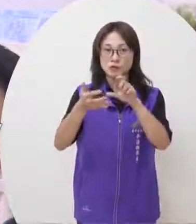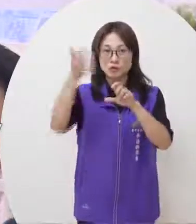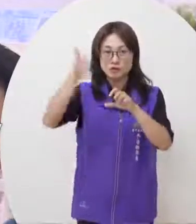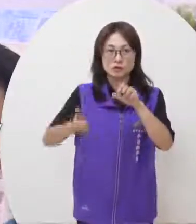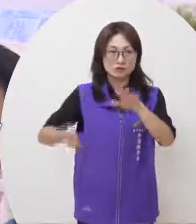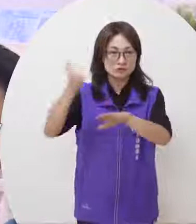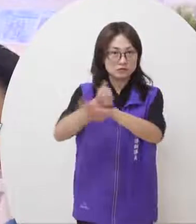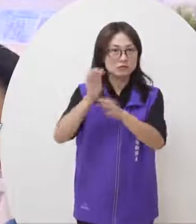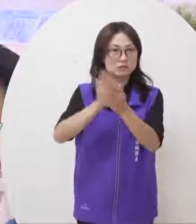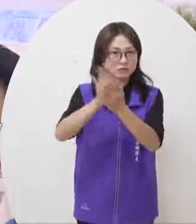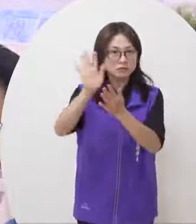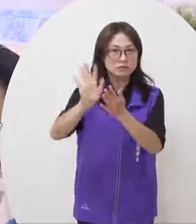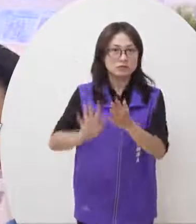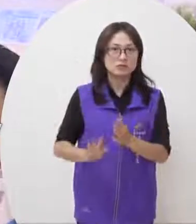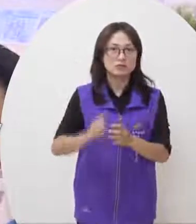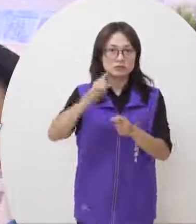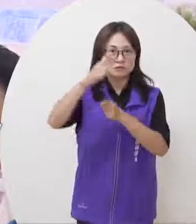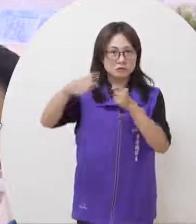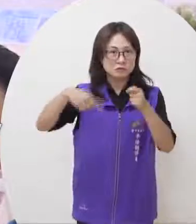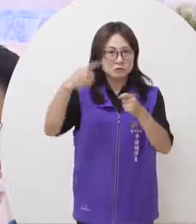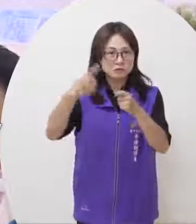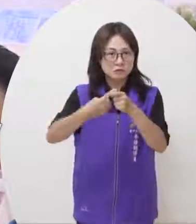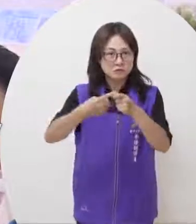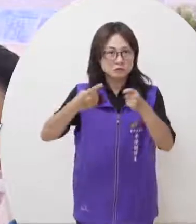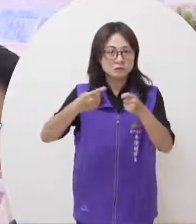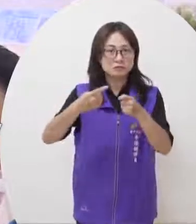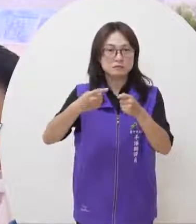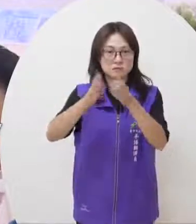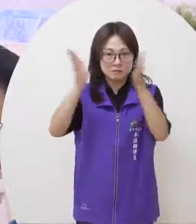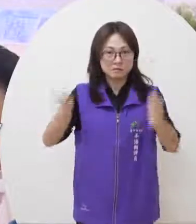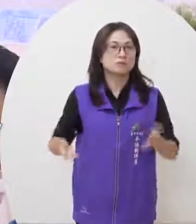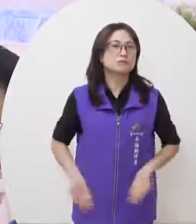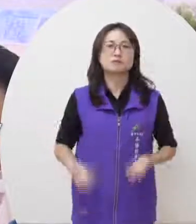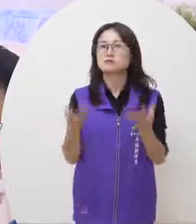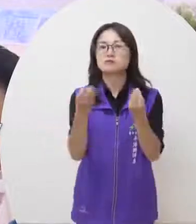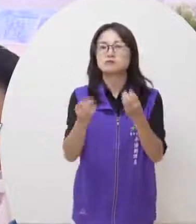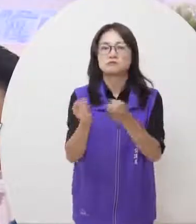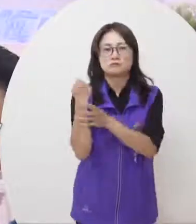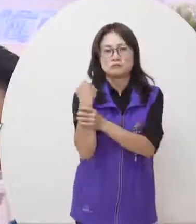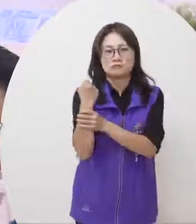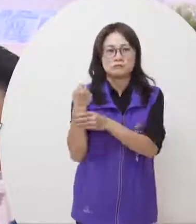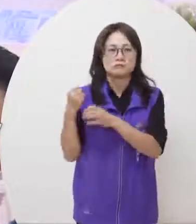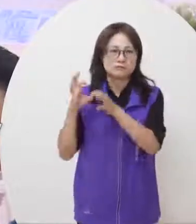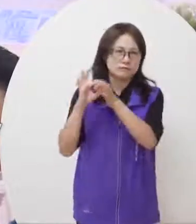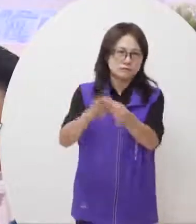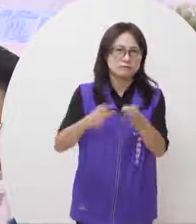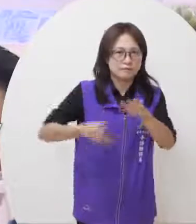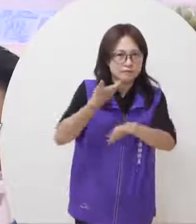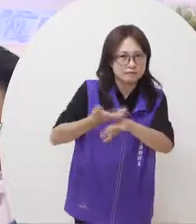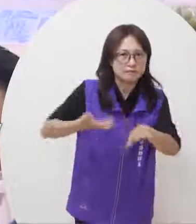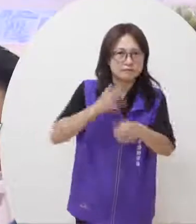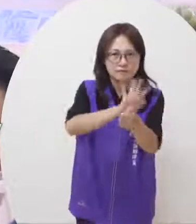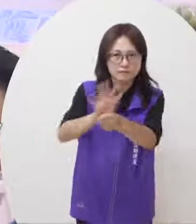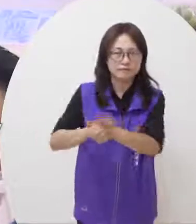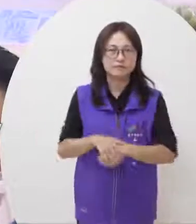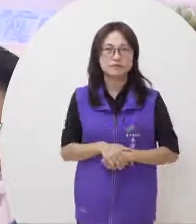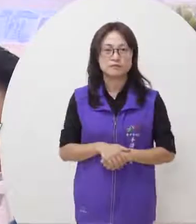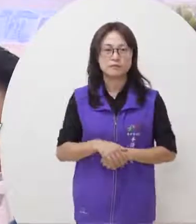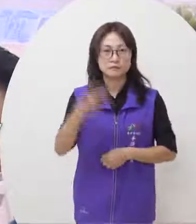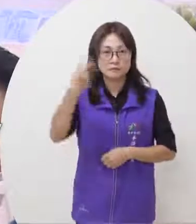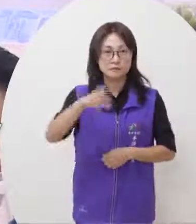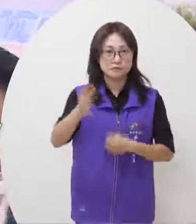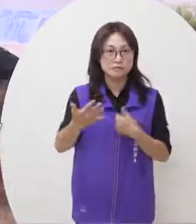休为我们西屯区的民众来服务，尽心尽力，十分的辛苦了。那也提供了各项资